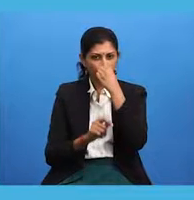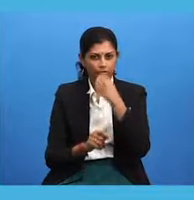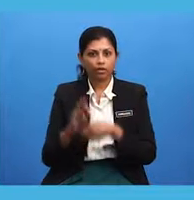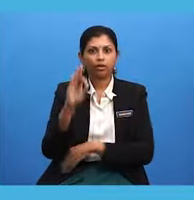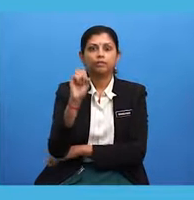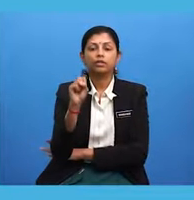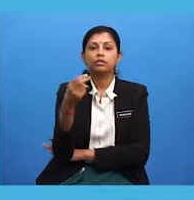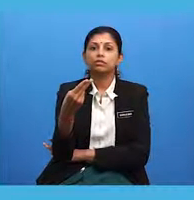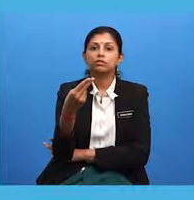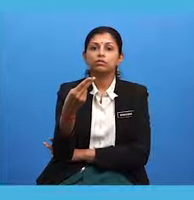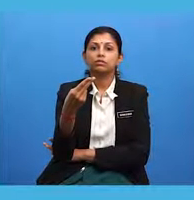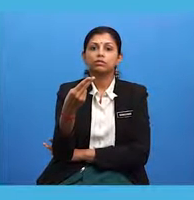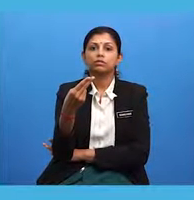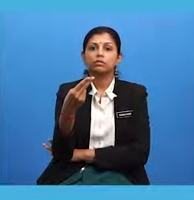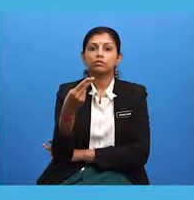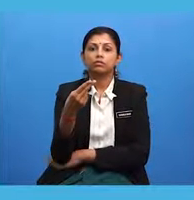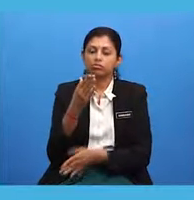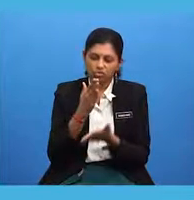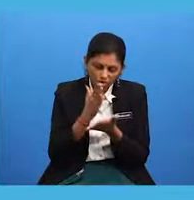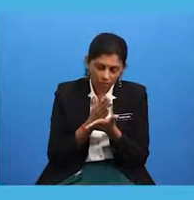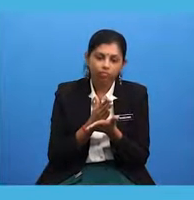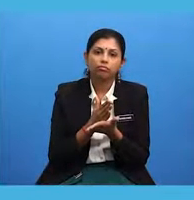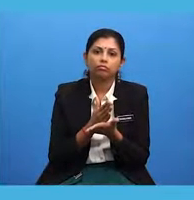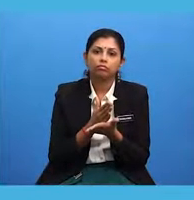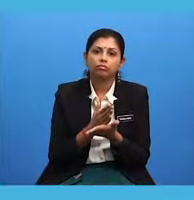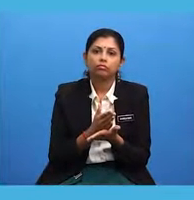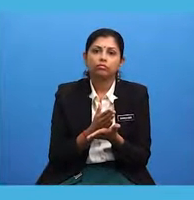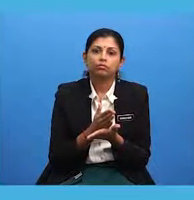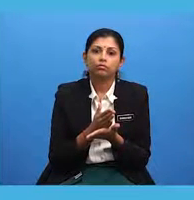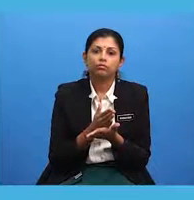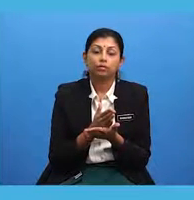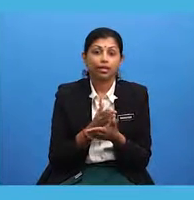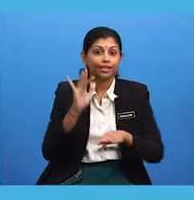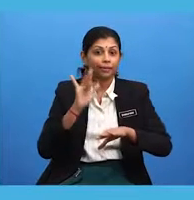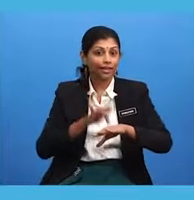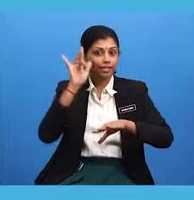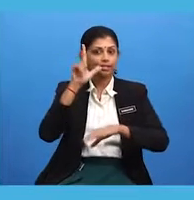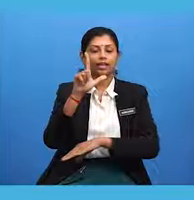FSH akan dirancat dan LH akan dirangsang.